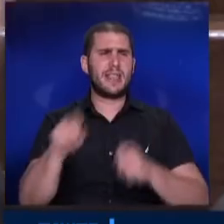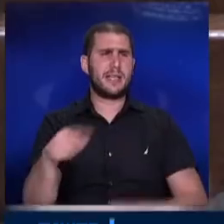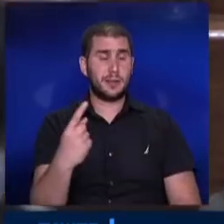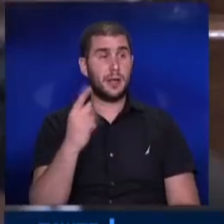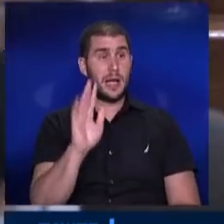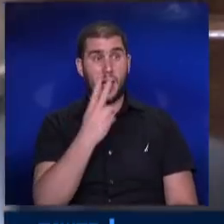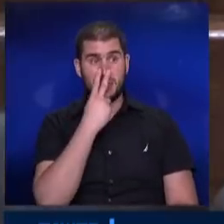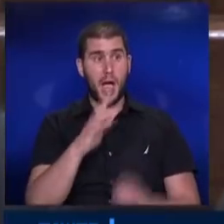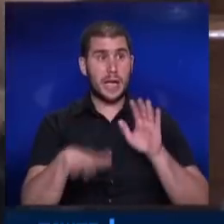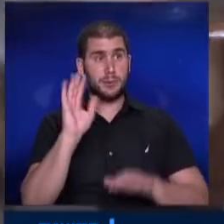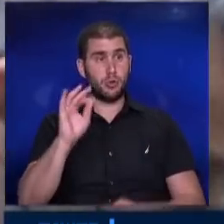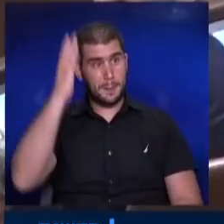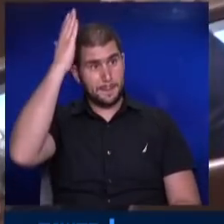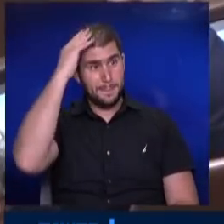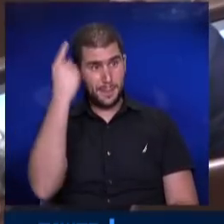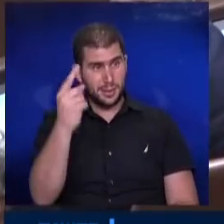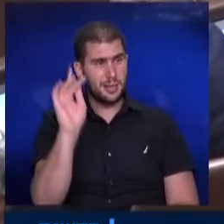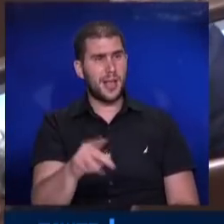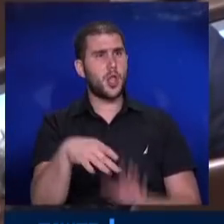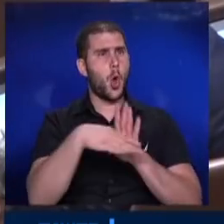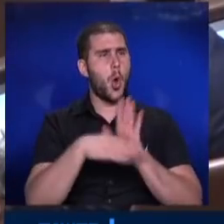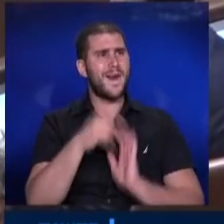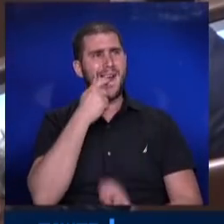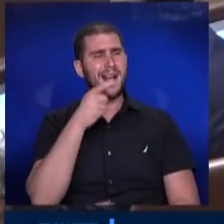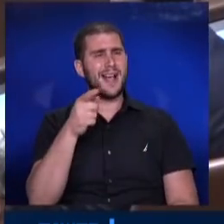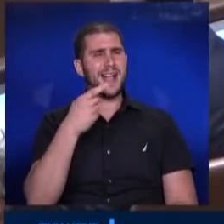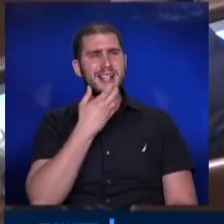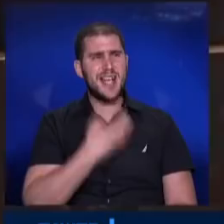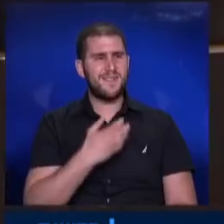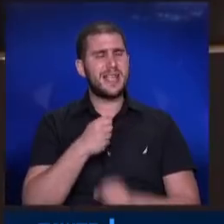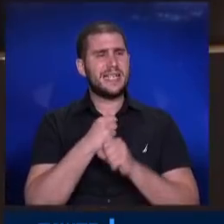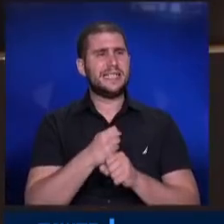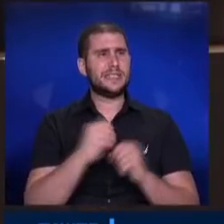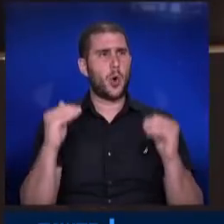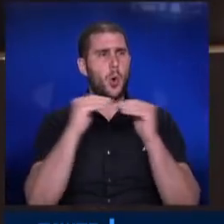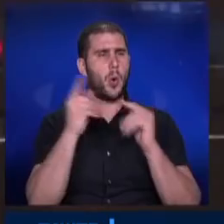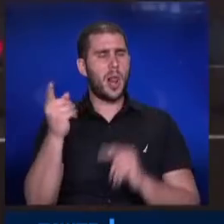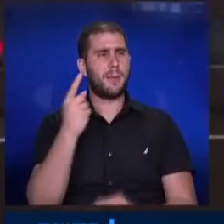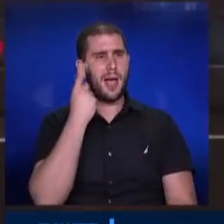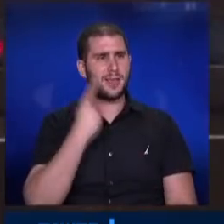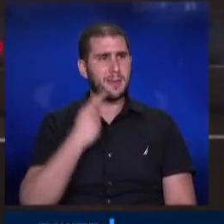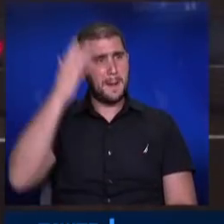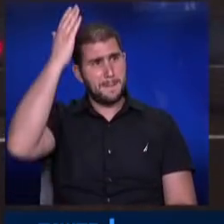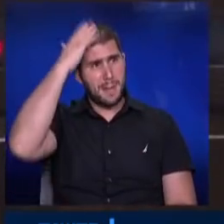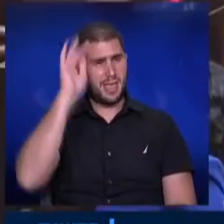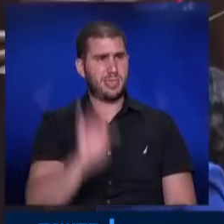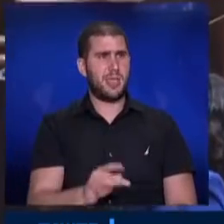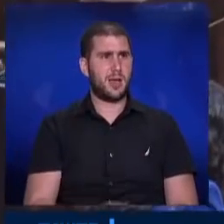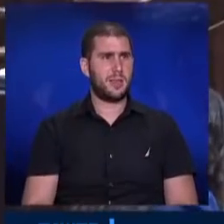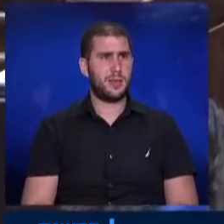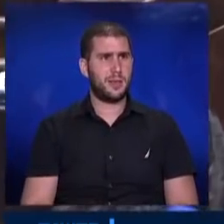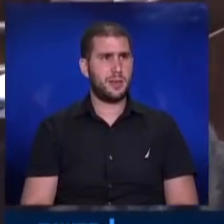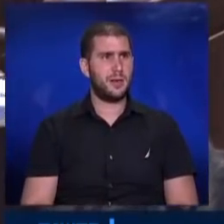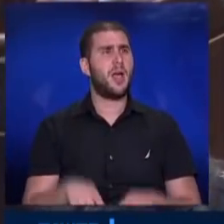נראתה ההצבעה של בנט במליאה נגד החוק של גפני לייצוג הולם לחרדים. נפתלי בנט, נגד.